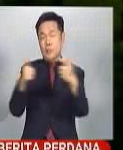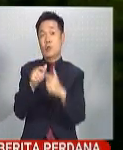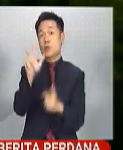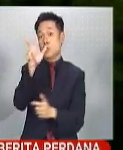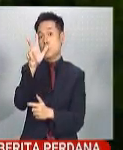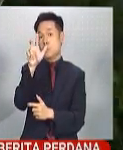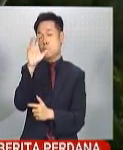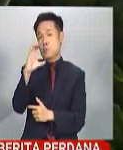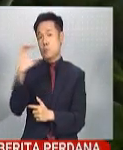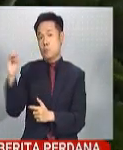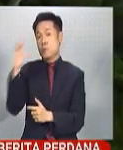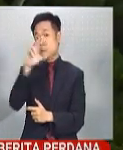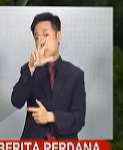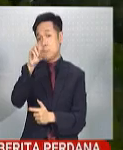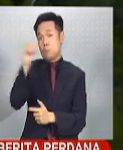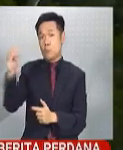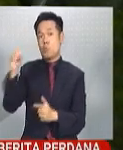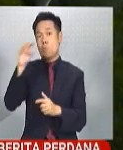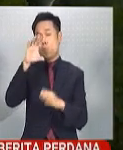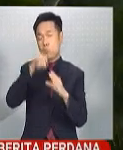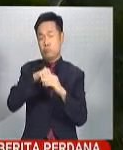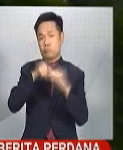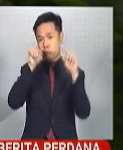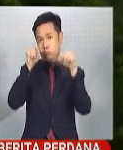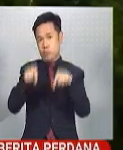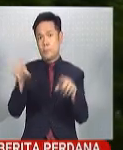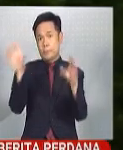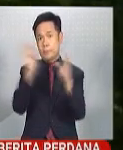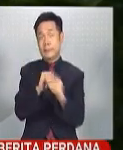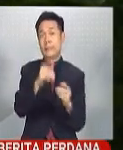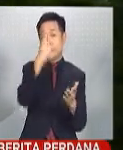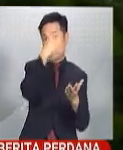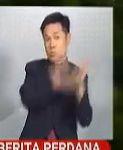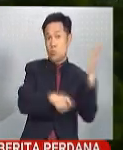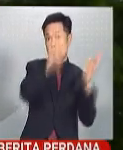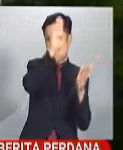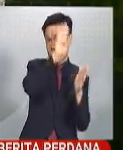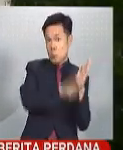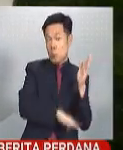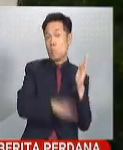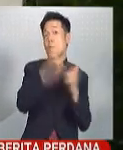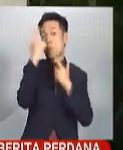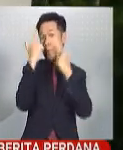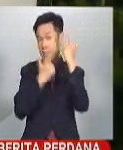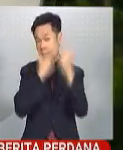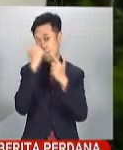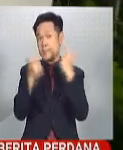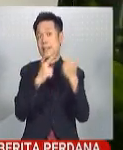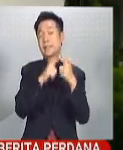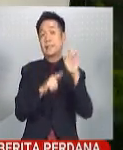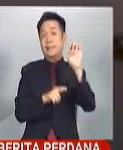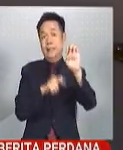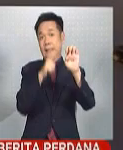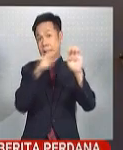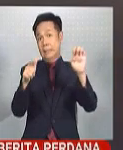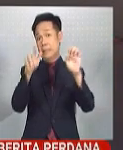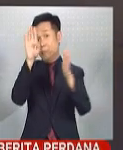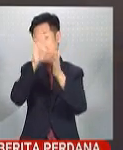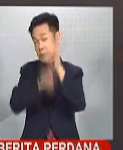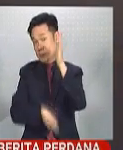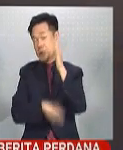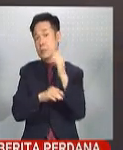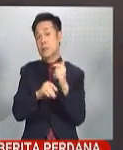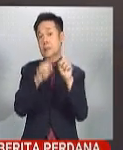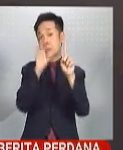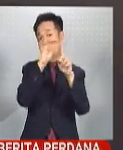memuji inisiatif pengecualian cukai individu sebanyak RM1,000 bagi perbelanjaan pelancongan selain e-voucher RM100 menerusi